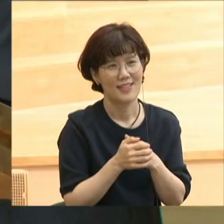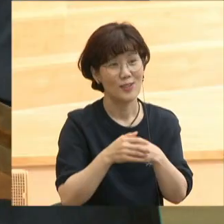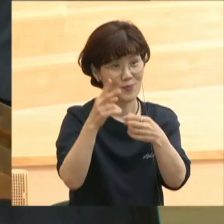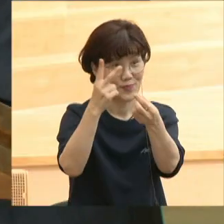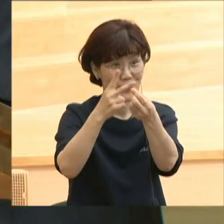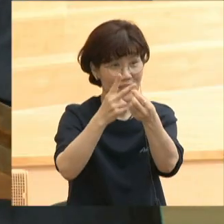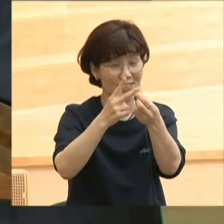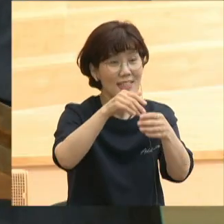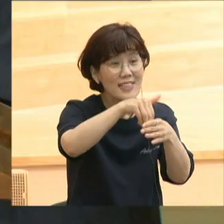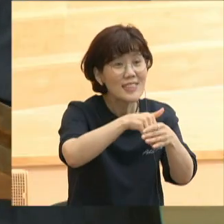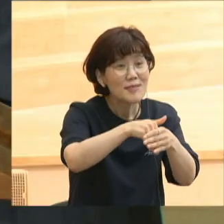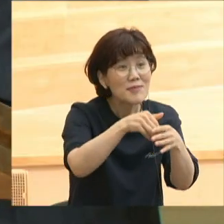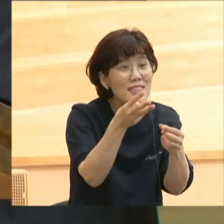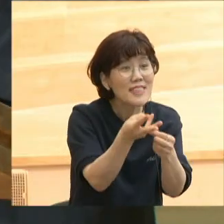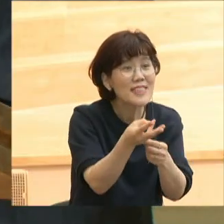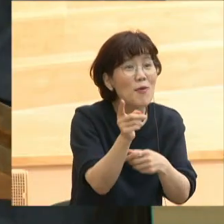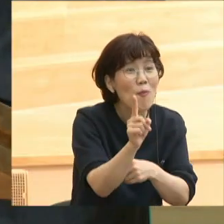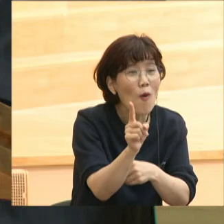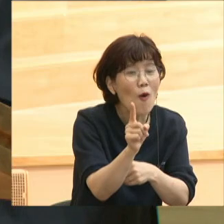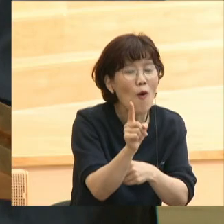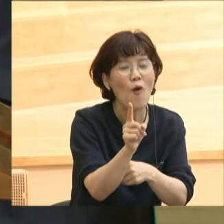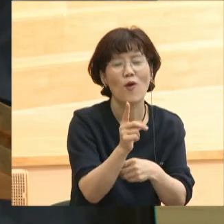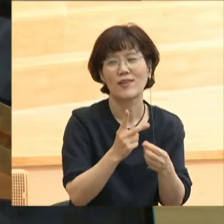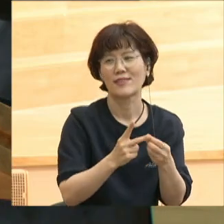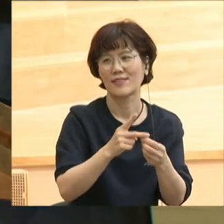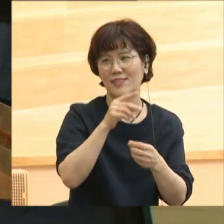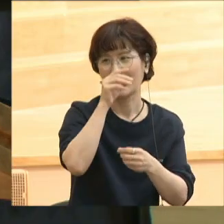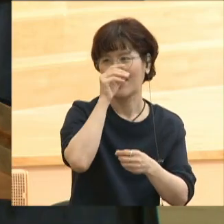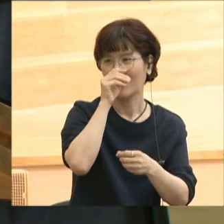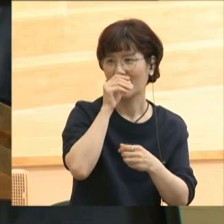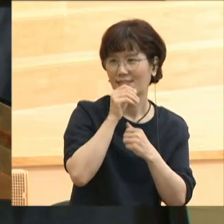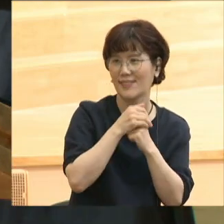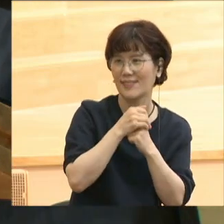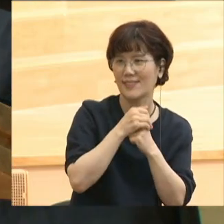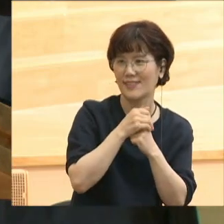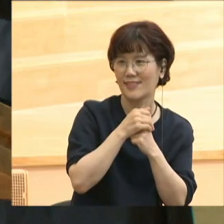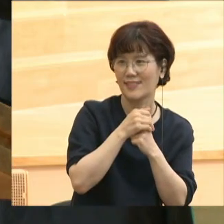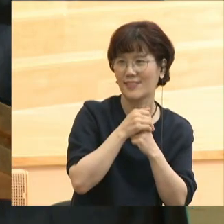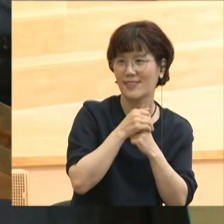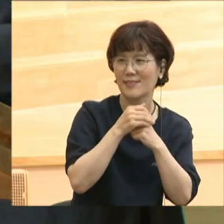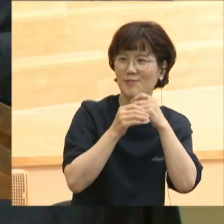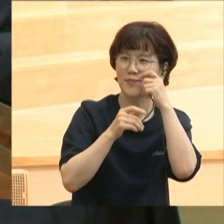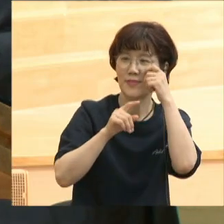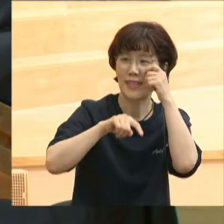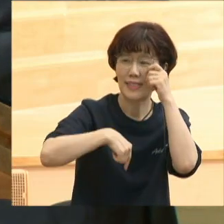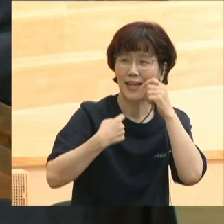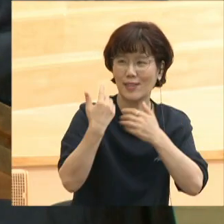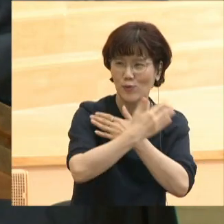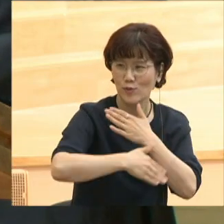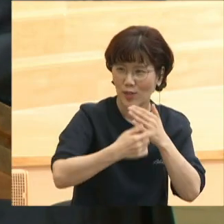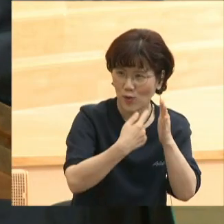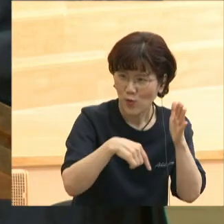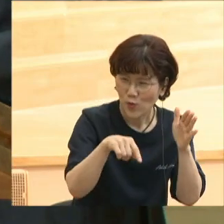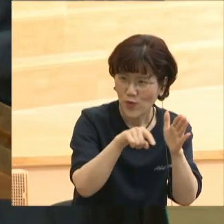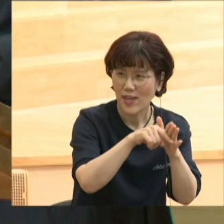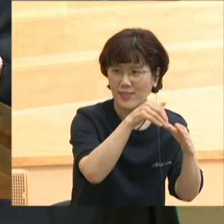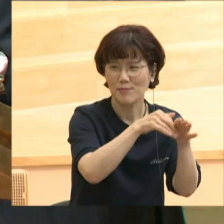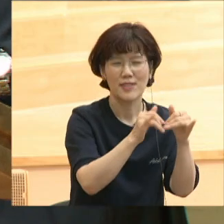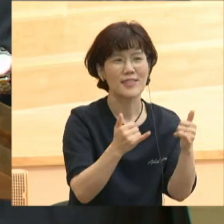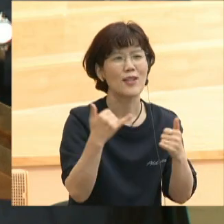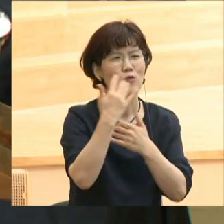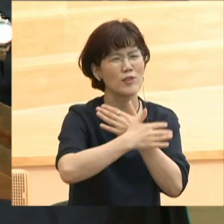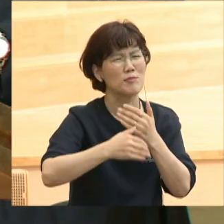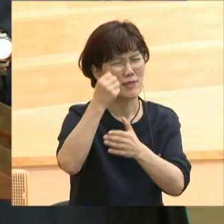번째 심어야 될 씨앗이 뭐냐? 성령인 거죠. 성령에 그렇게 적어놨잖아요. 자기 육체를 위하여 심는 자는 육체로부터 썩어질